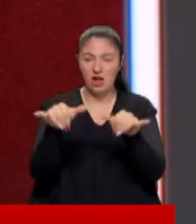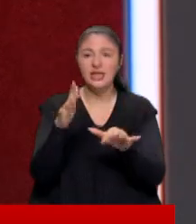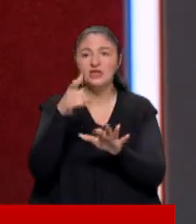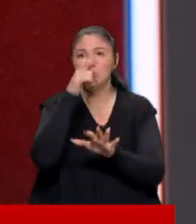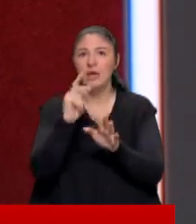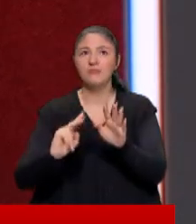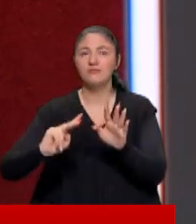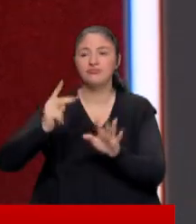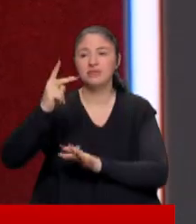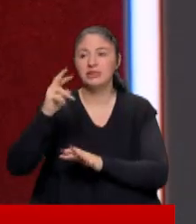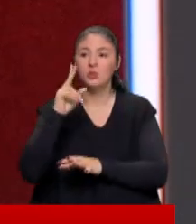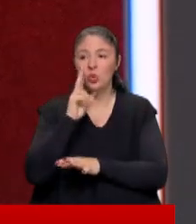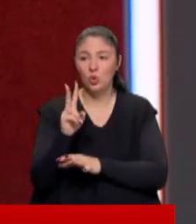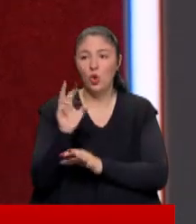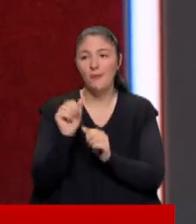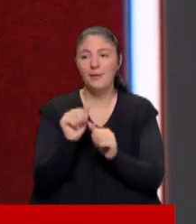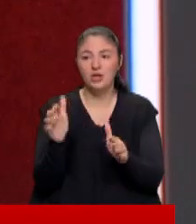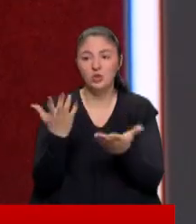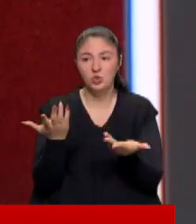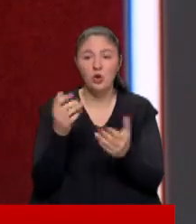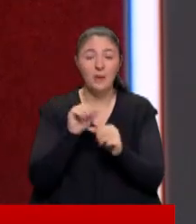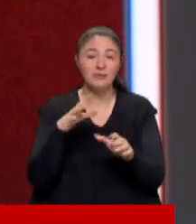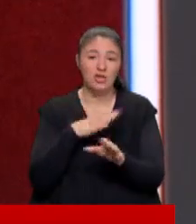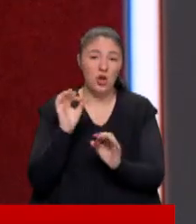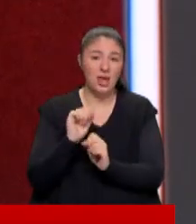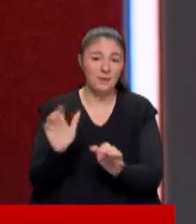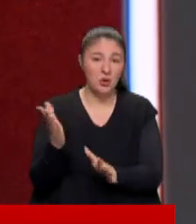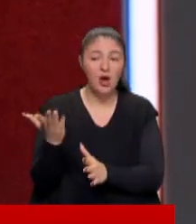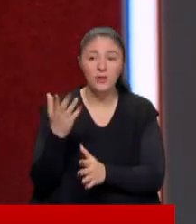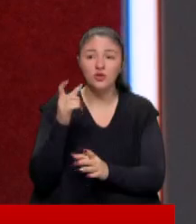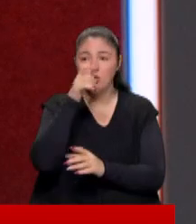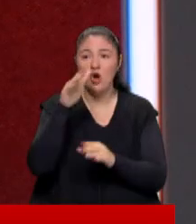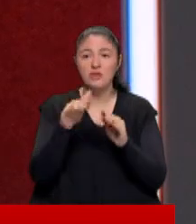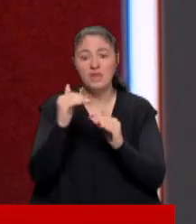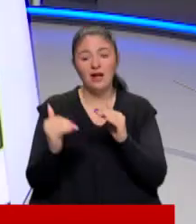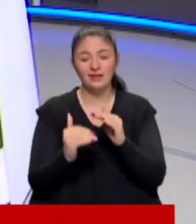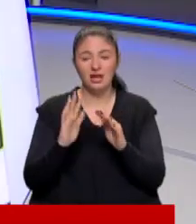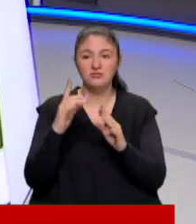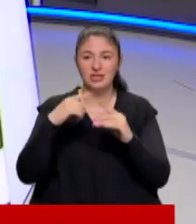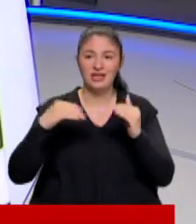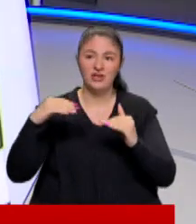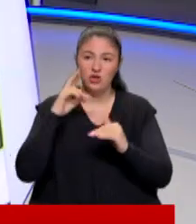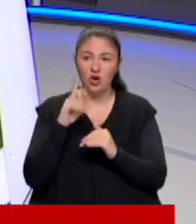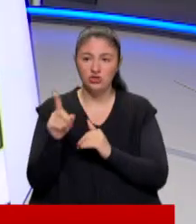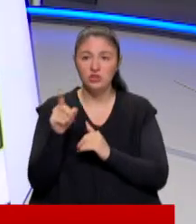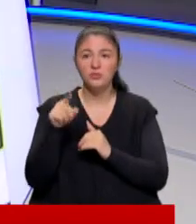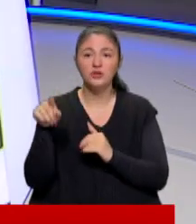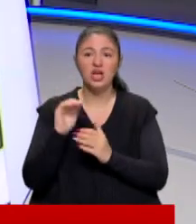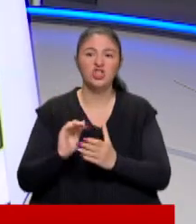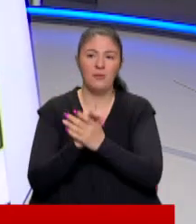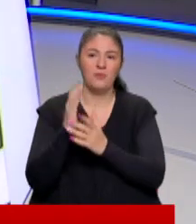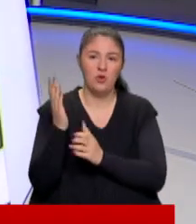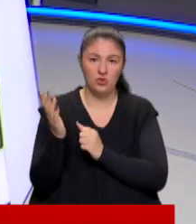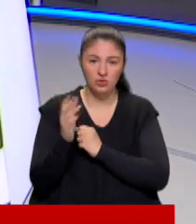sanki yukarı çıkmış gibi görünüyor. Öyle paylaşıyorlar, paylaşanlar öyle paylaşıyorlar ama Türkiye ortalamanın altında kaldı. Şimdi grafiklerde de göreceğiz. Bunlar